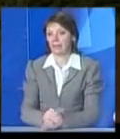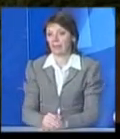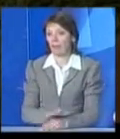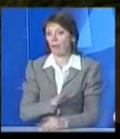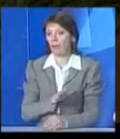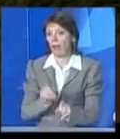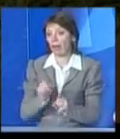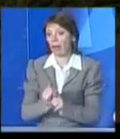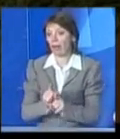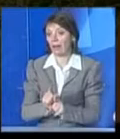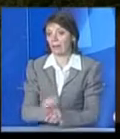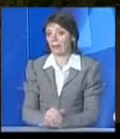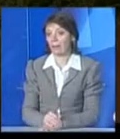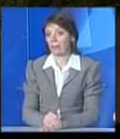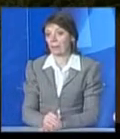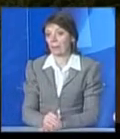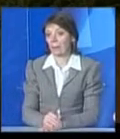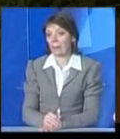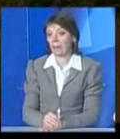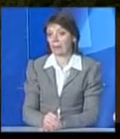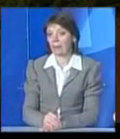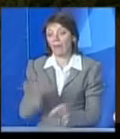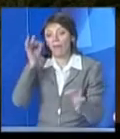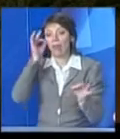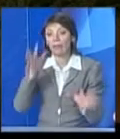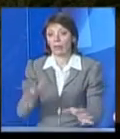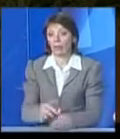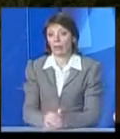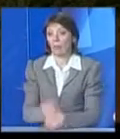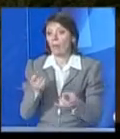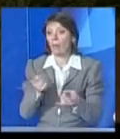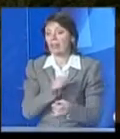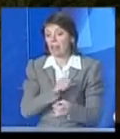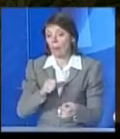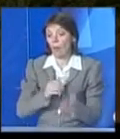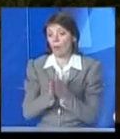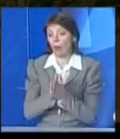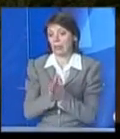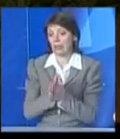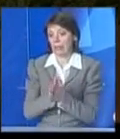буває деколи слова одні йдуть. Ну як коли воно? Ці речі вони просяться самі, щоб